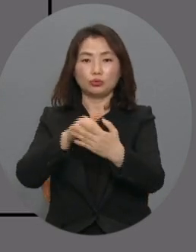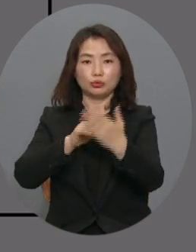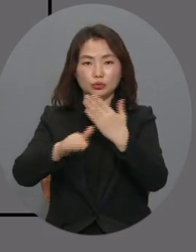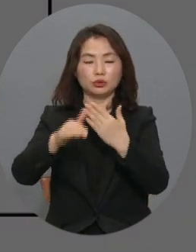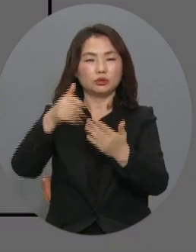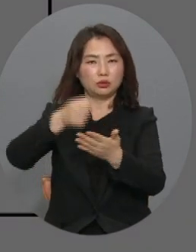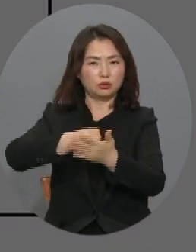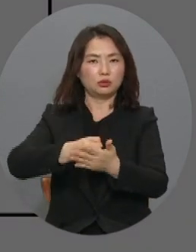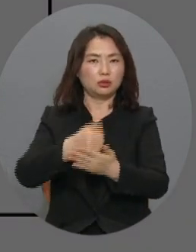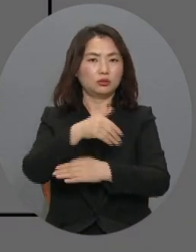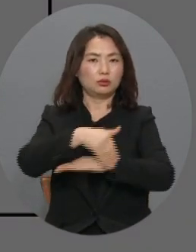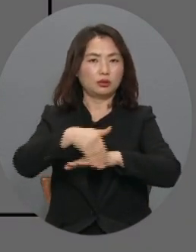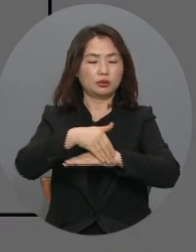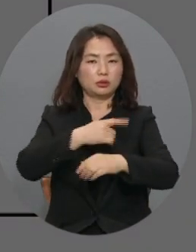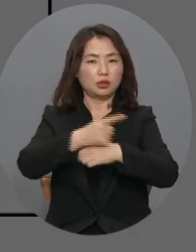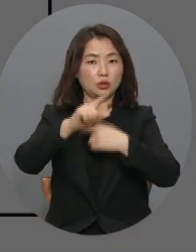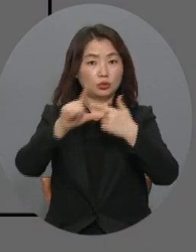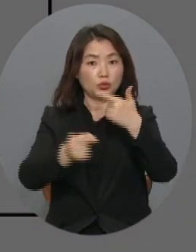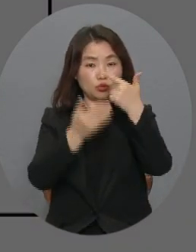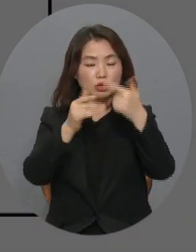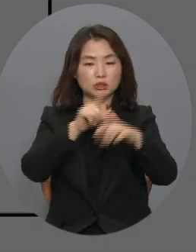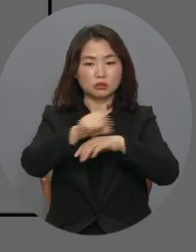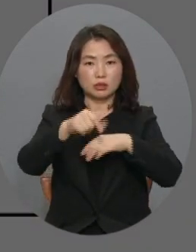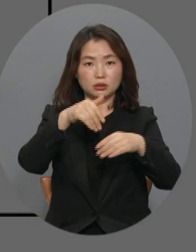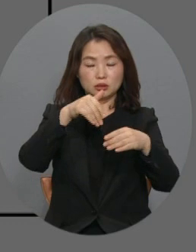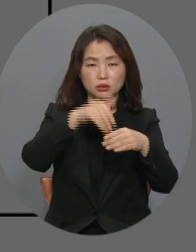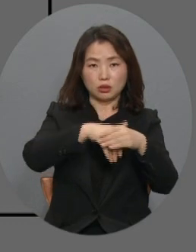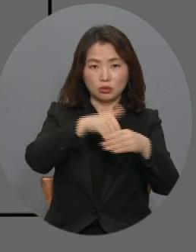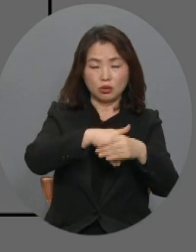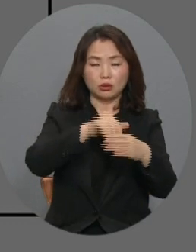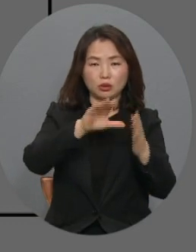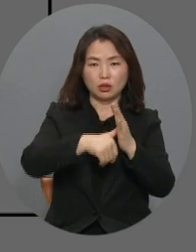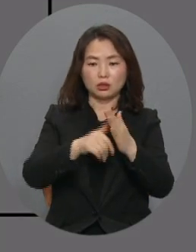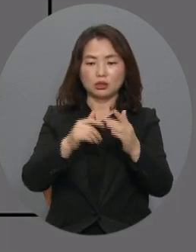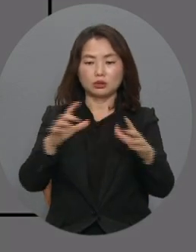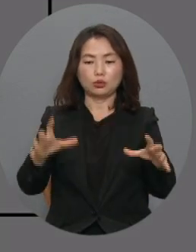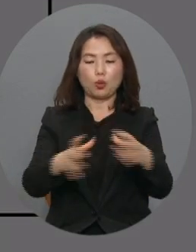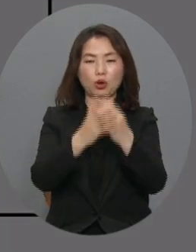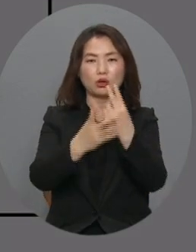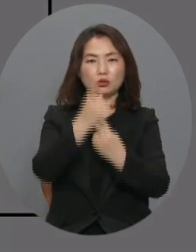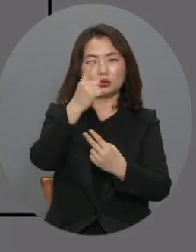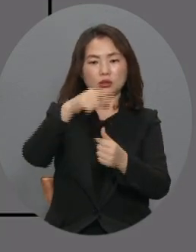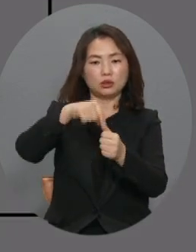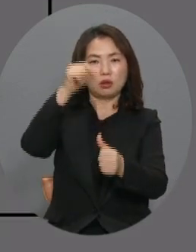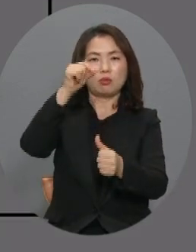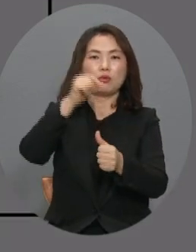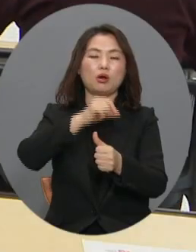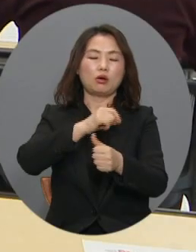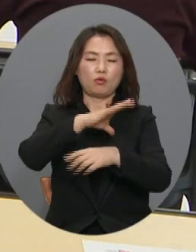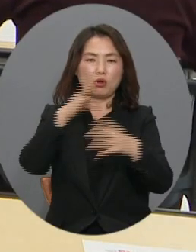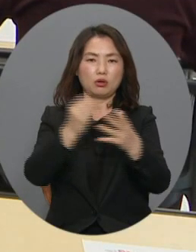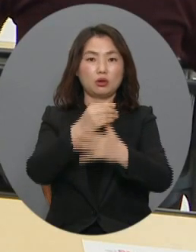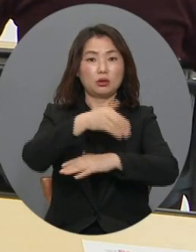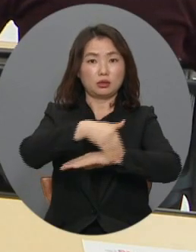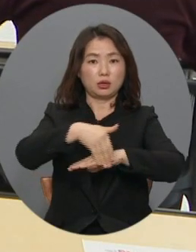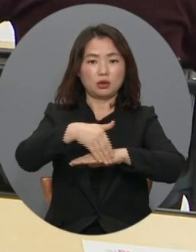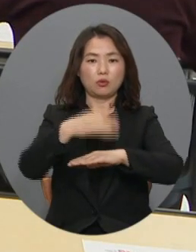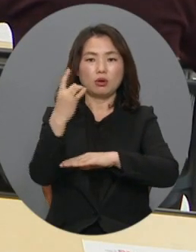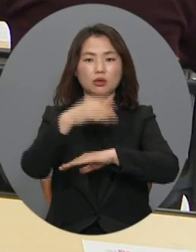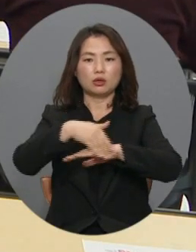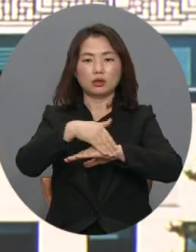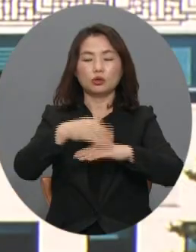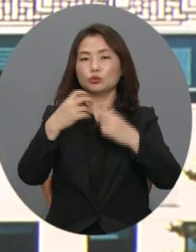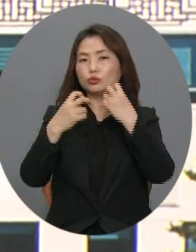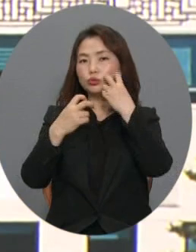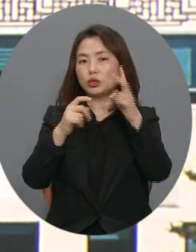결정합니다. 내년 6월 지방선거에서는 통합단체장 1명을 뽑아 통합을 완료할 계획입니다. 원래 계획을